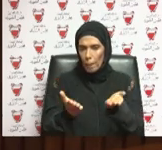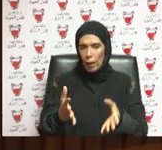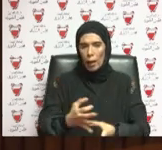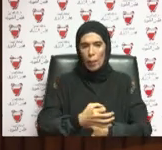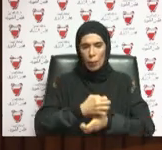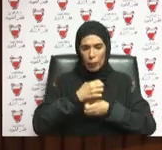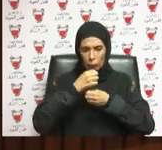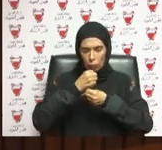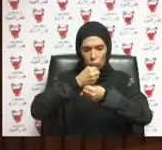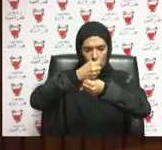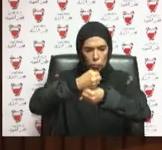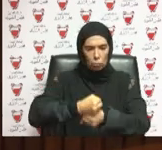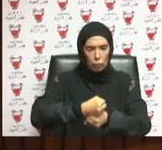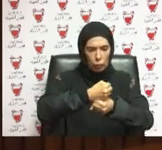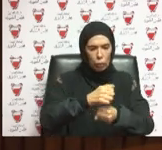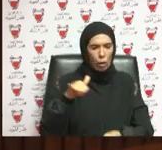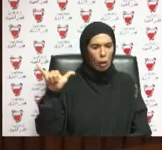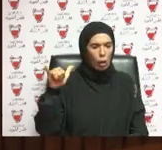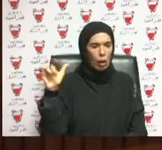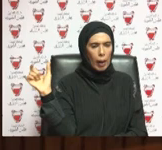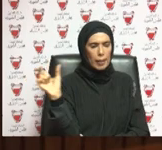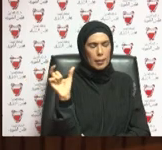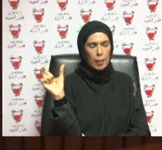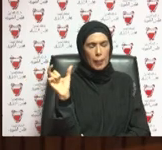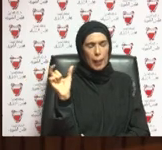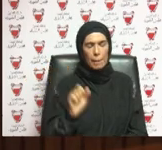على ثوابتها العربية والإسلامية.